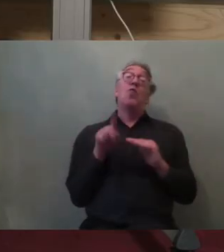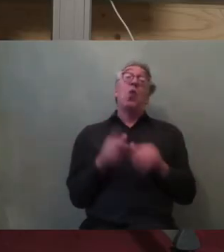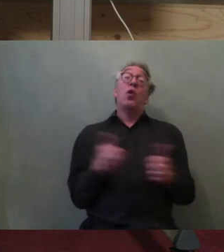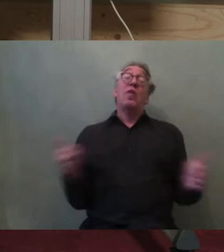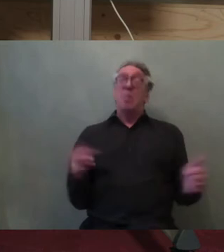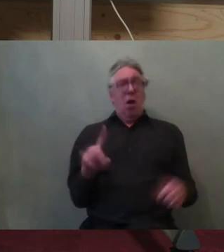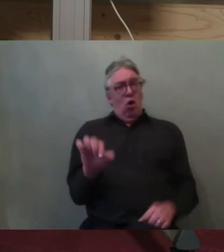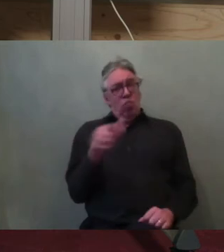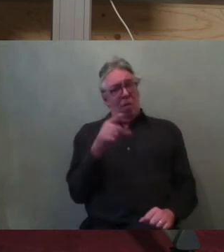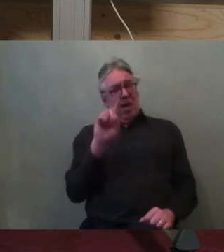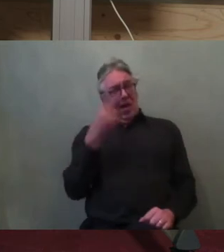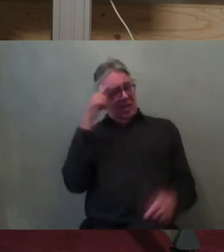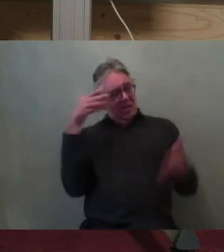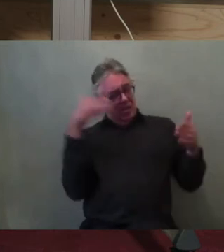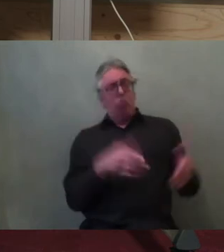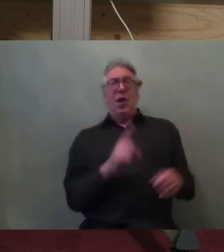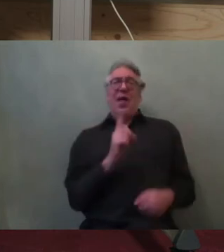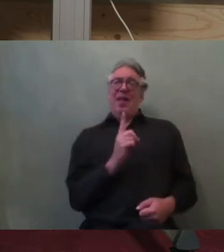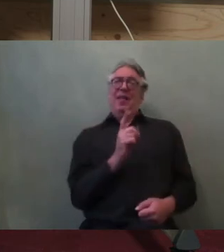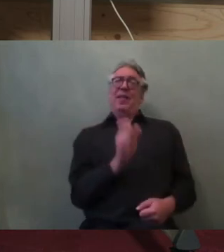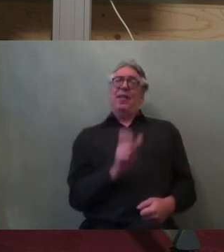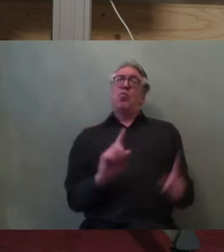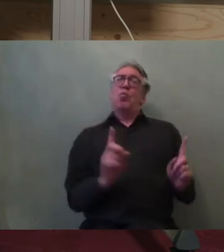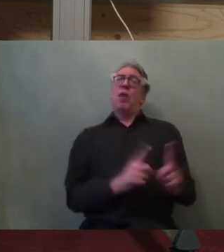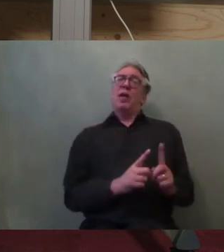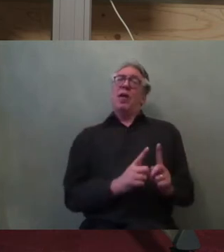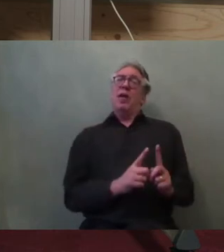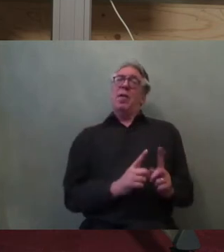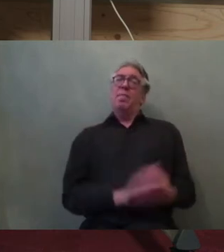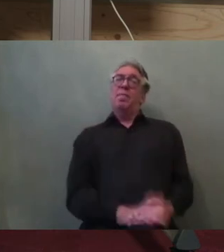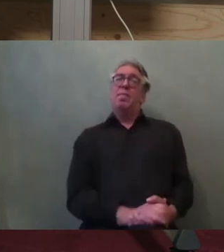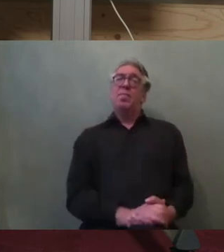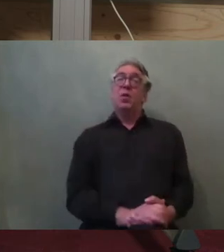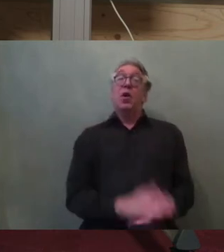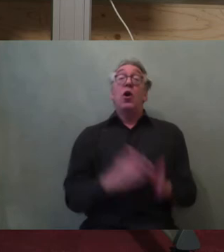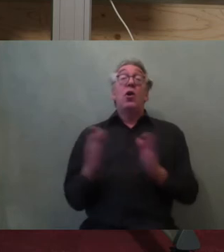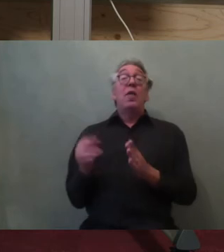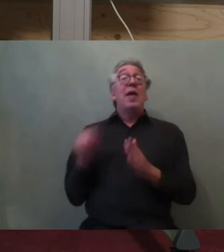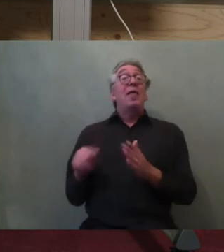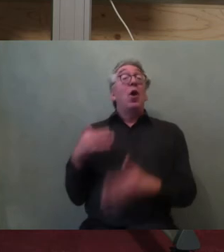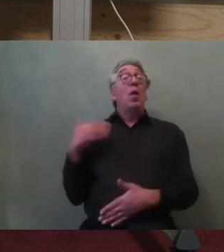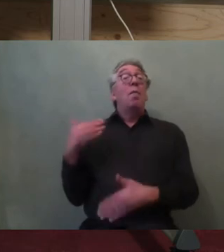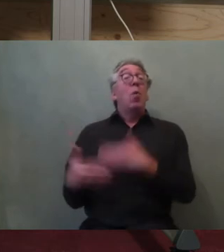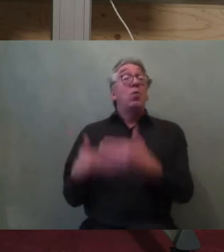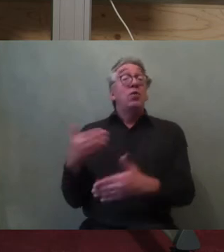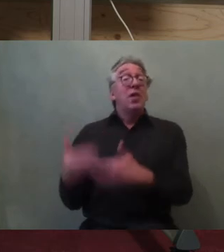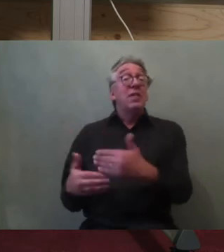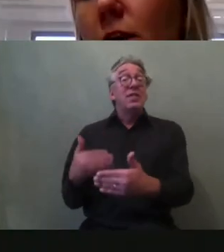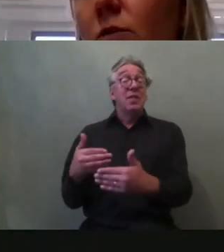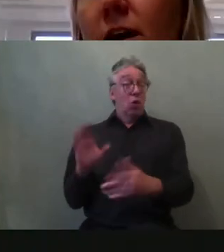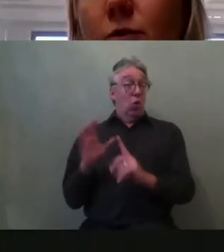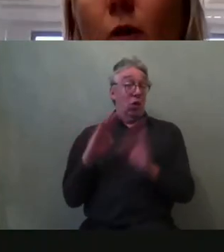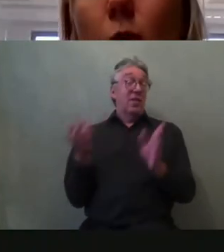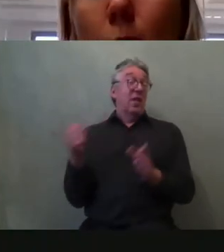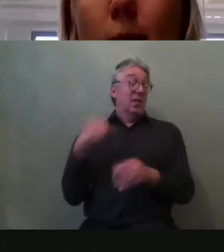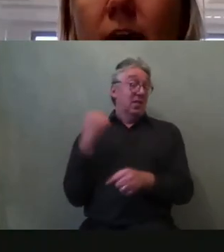ga daarmee aan de slag. En daarnaast, in dit proces zullen culturele instellingen natuurlijk heel veel kennis opdoen. Daarom is het ook